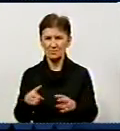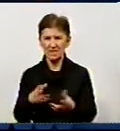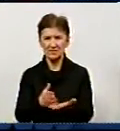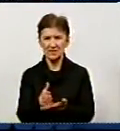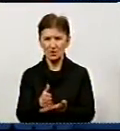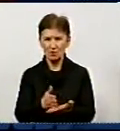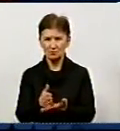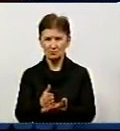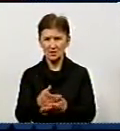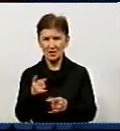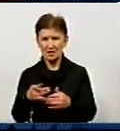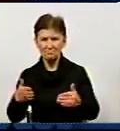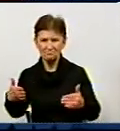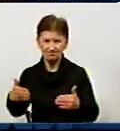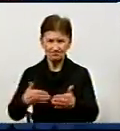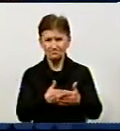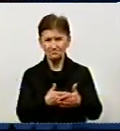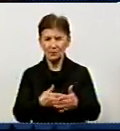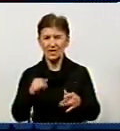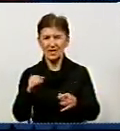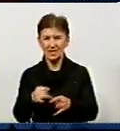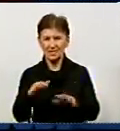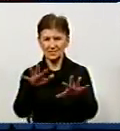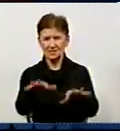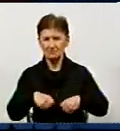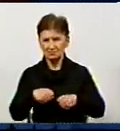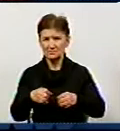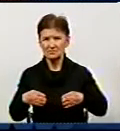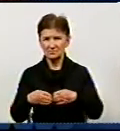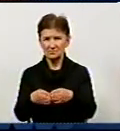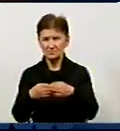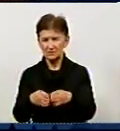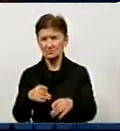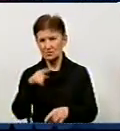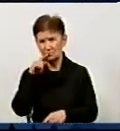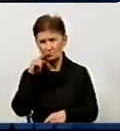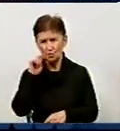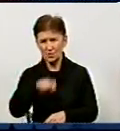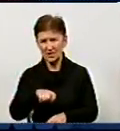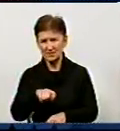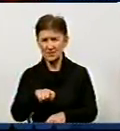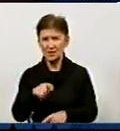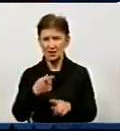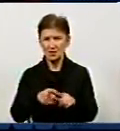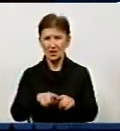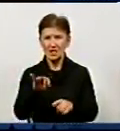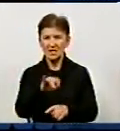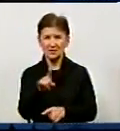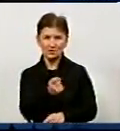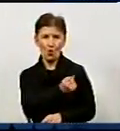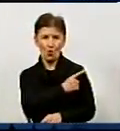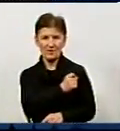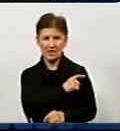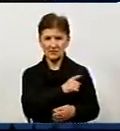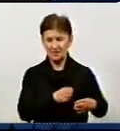Керченській протоці протаранили і захопили українські військові катери «Нікополь» та «Бердянськ», і боксир Яника Пуща йшли з Одеси в